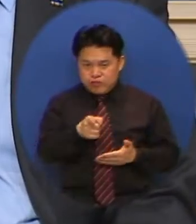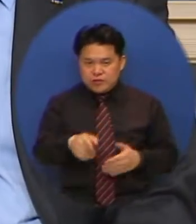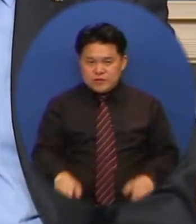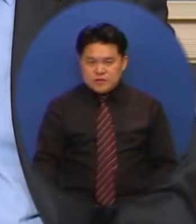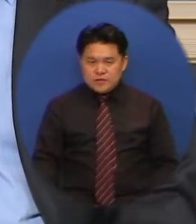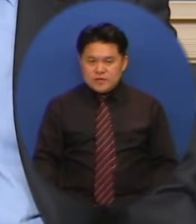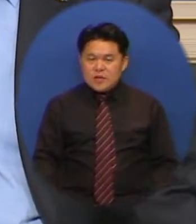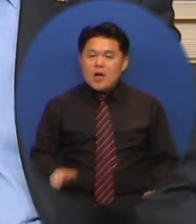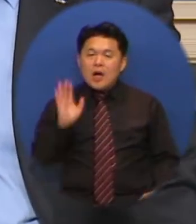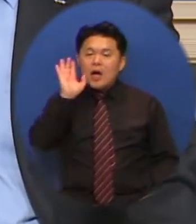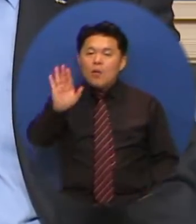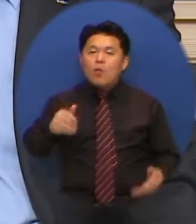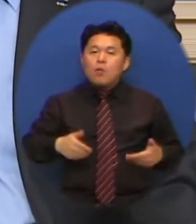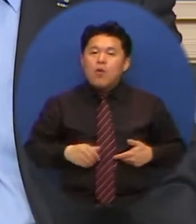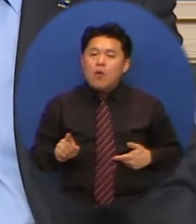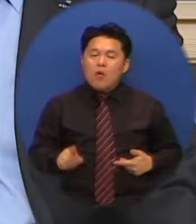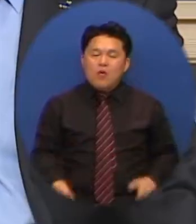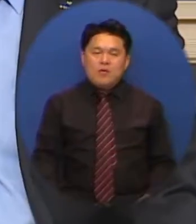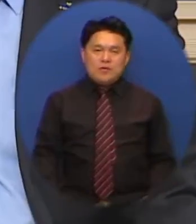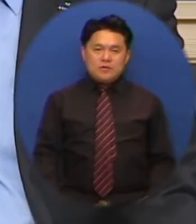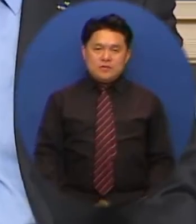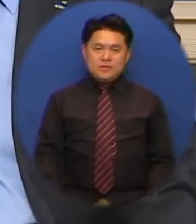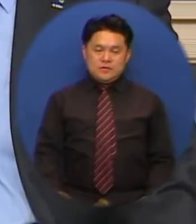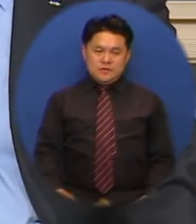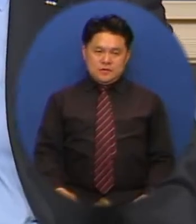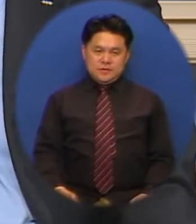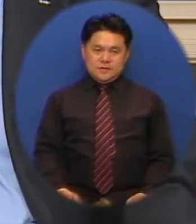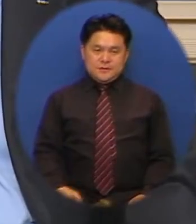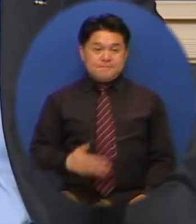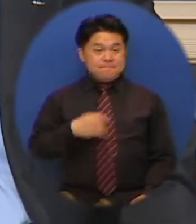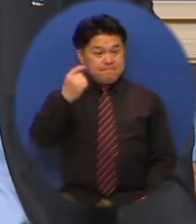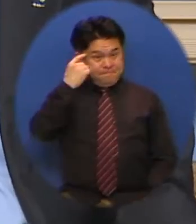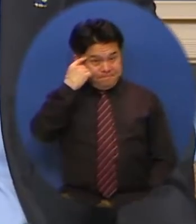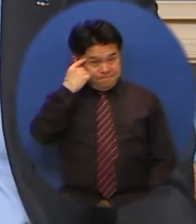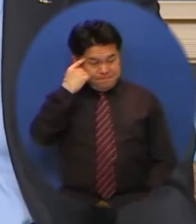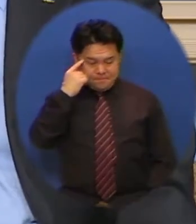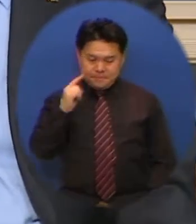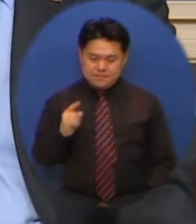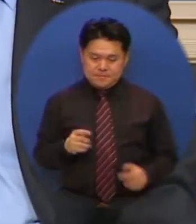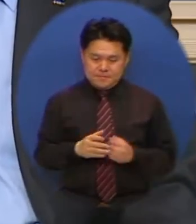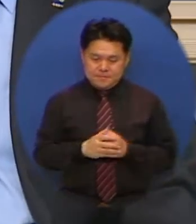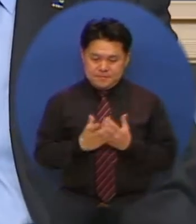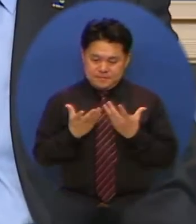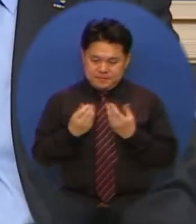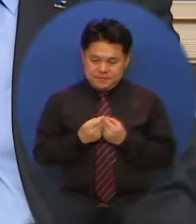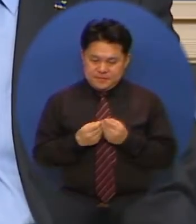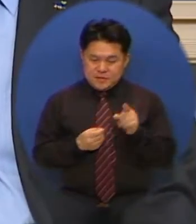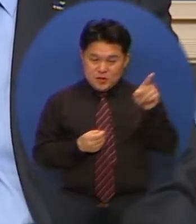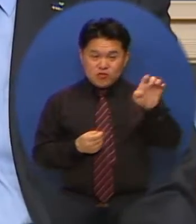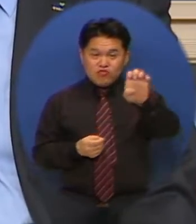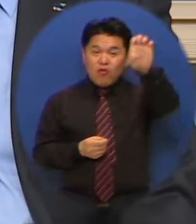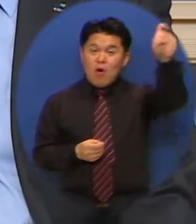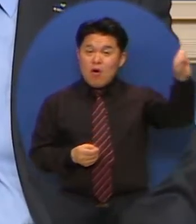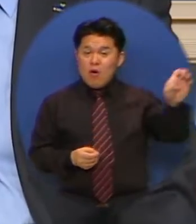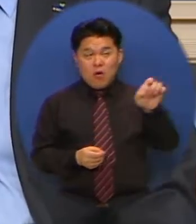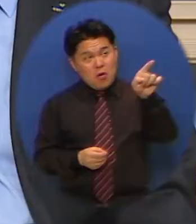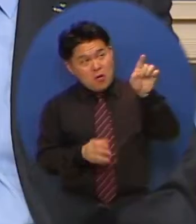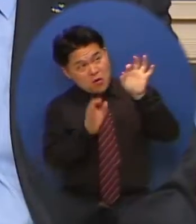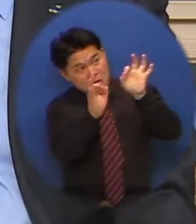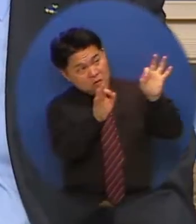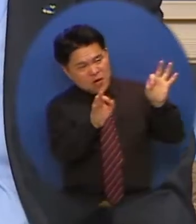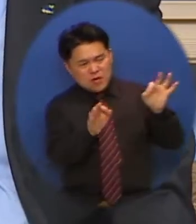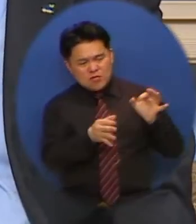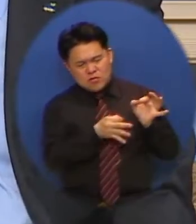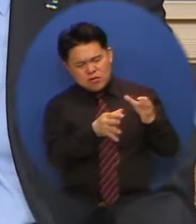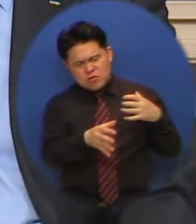어떤 부분이 필요할까요? 그래서 이제 네. 저 개인적인 생각은 네. 우리가 북유럽 같이 고부담으로